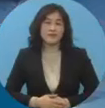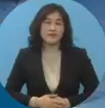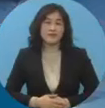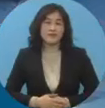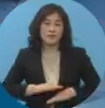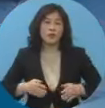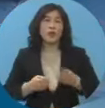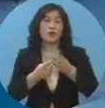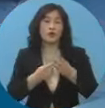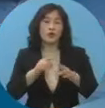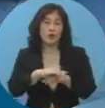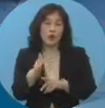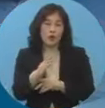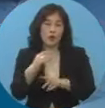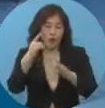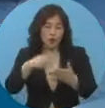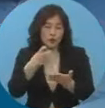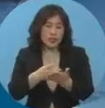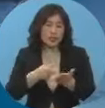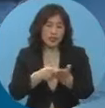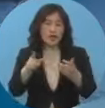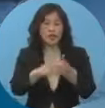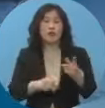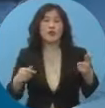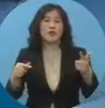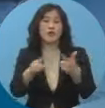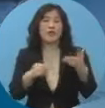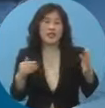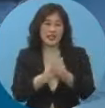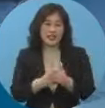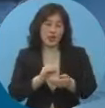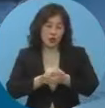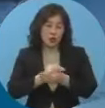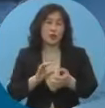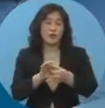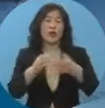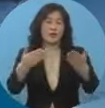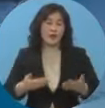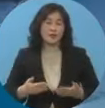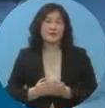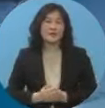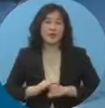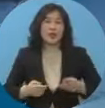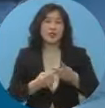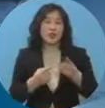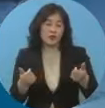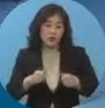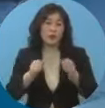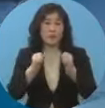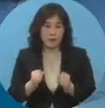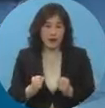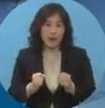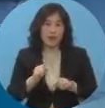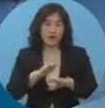전남도는 농업인 월급제 신청을 오는 6월까지 소재지 농협을 통해 봤습니다 전남도의 주민등록을 두고